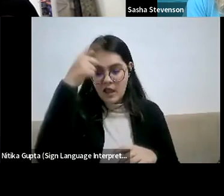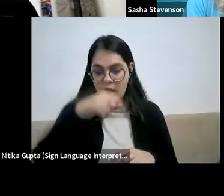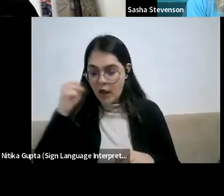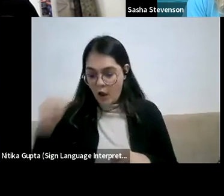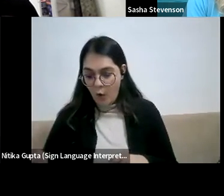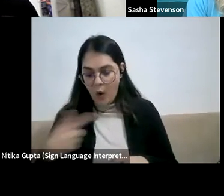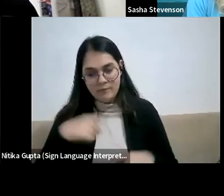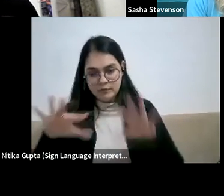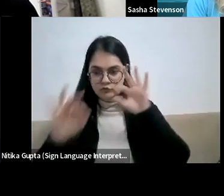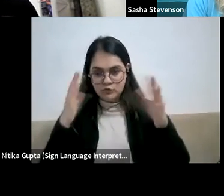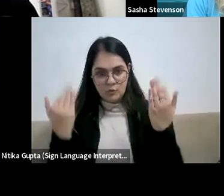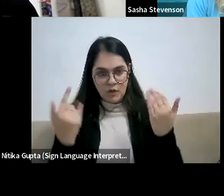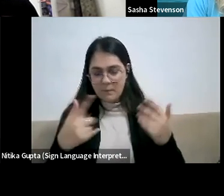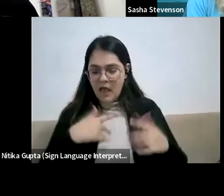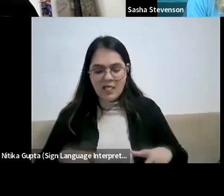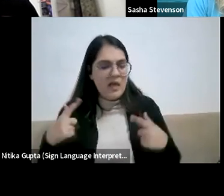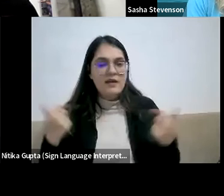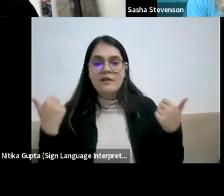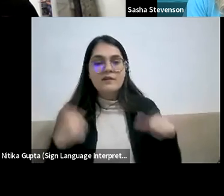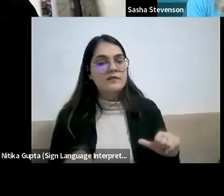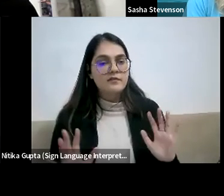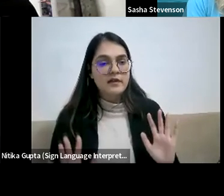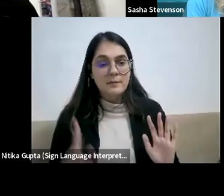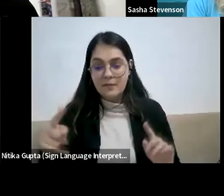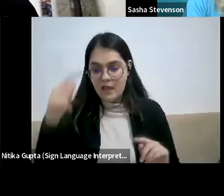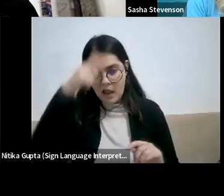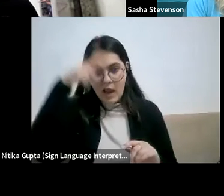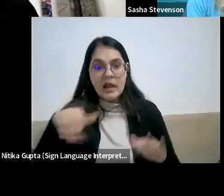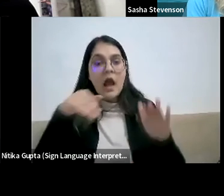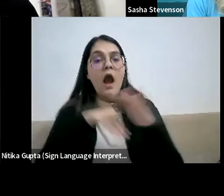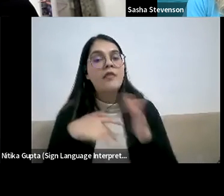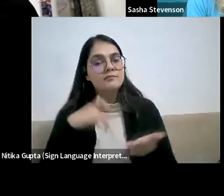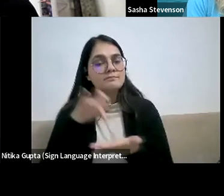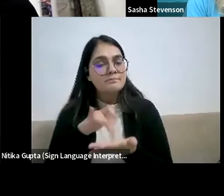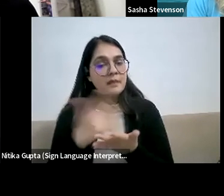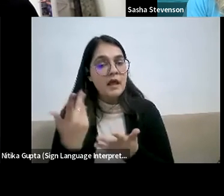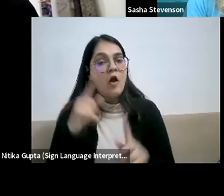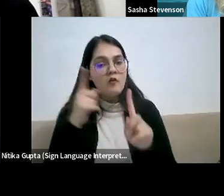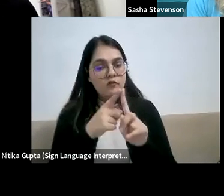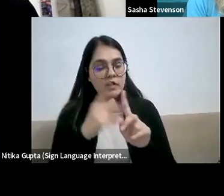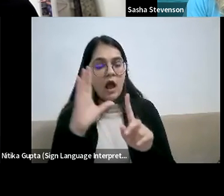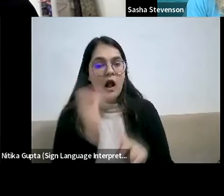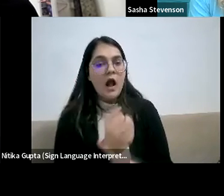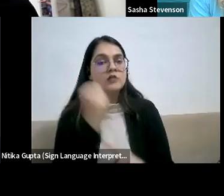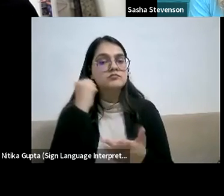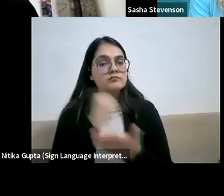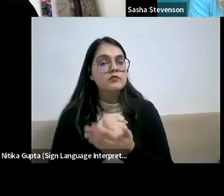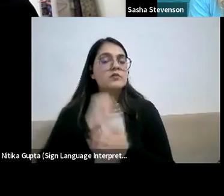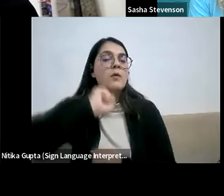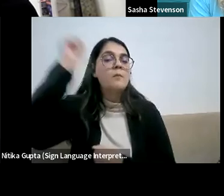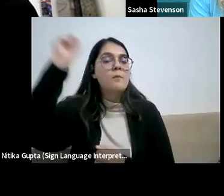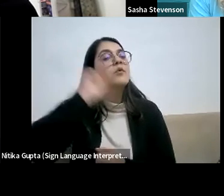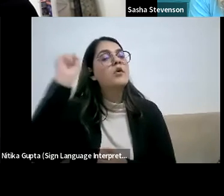सकते। देखो, कल्चरल, ये देश में कल्चरल रिवोल्यूशन होना चाहिए, उसके बाद में ये डेमोक्रेटिक रिवोल्यूशन होगा,